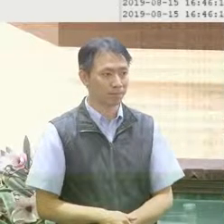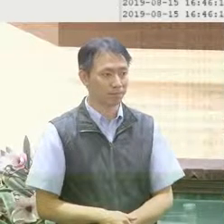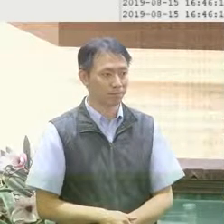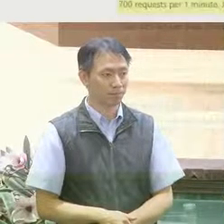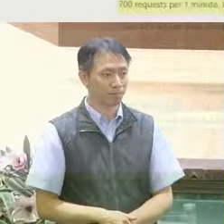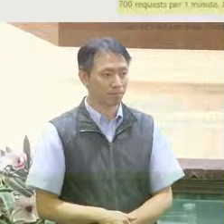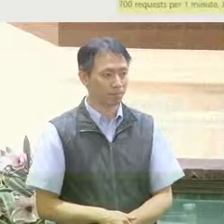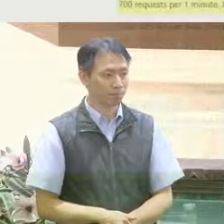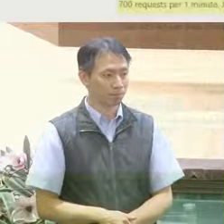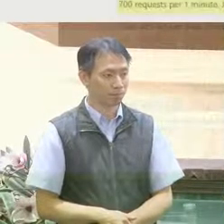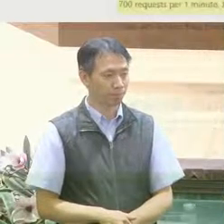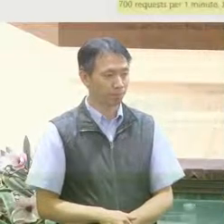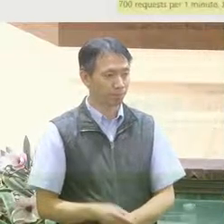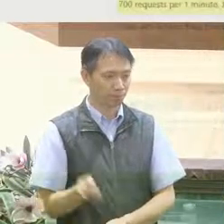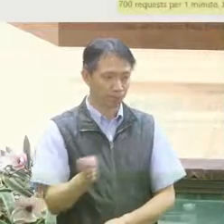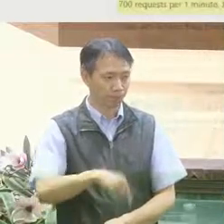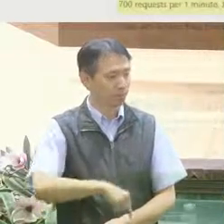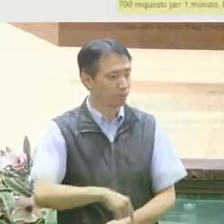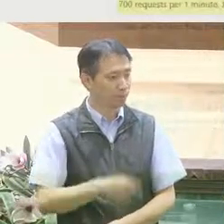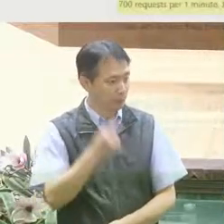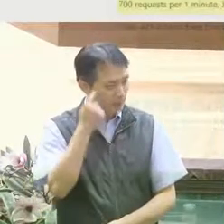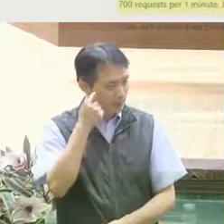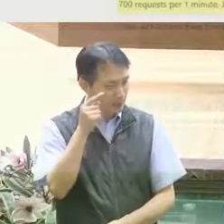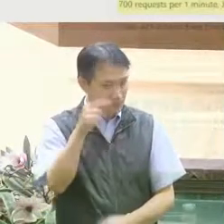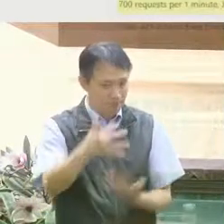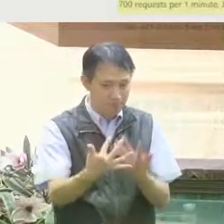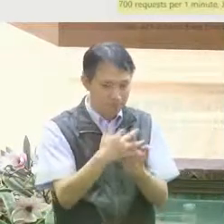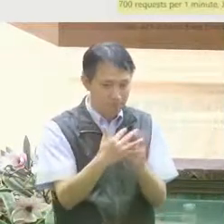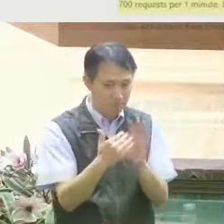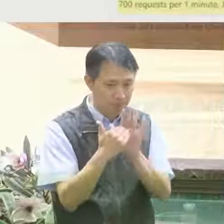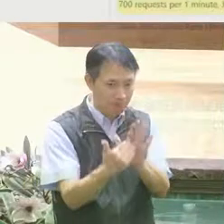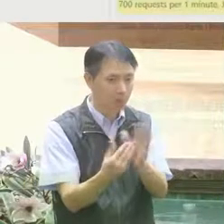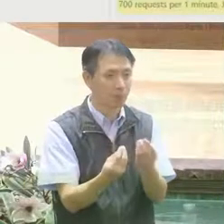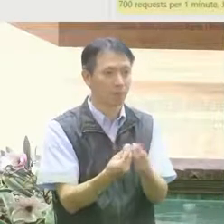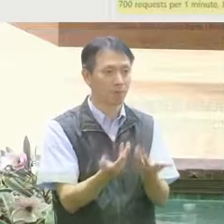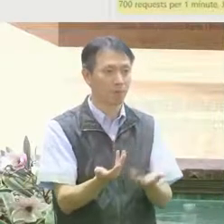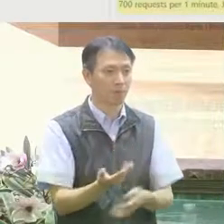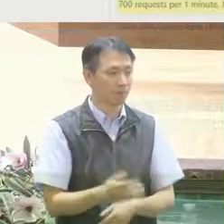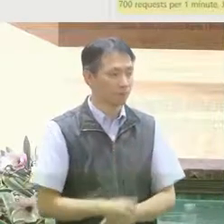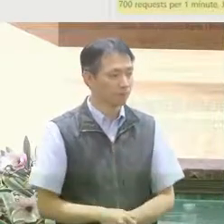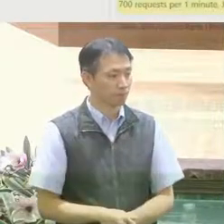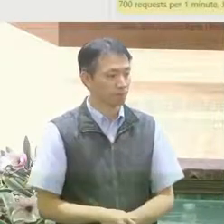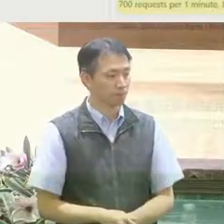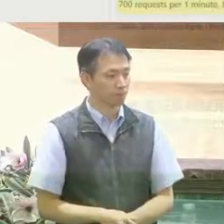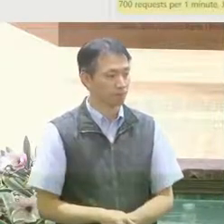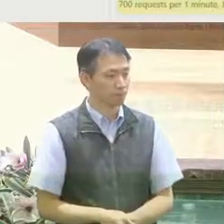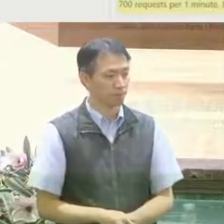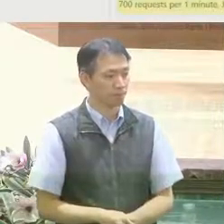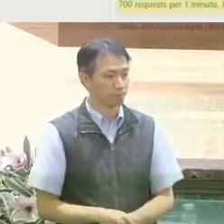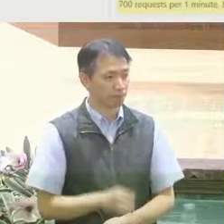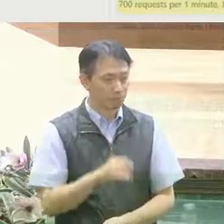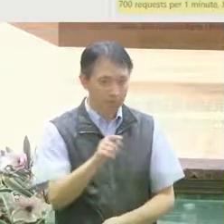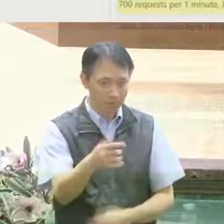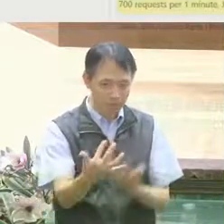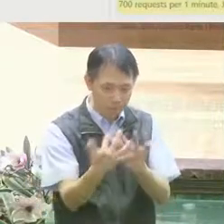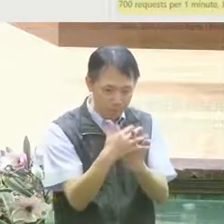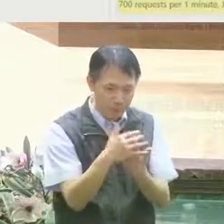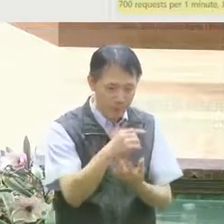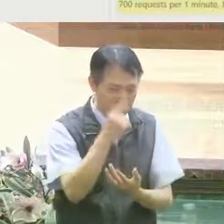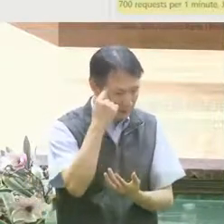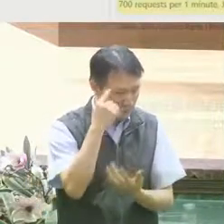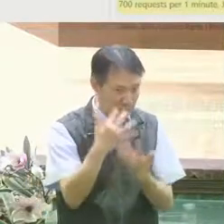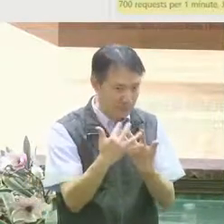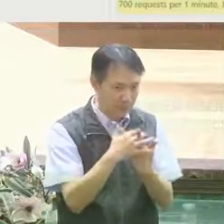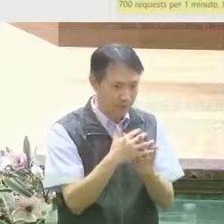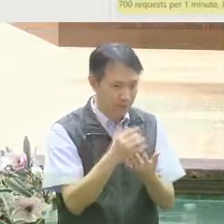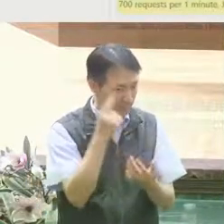机会。要封锁攻击 IP 地址的是做不完的，因为攻击者在不断